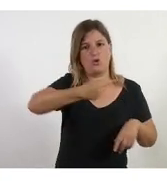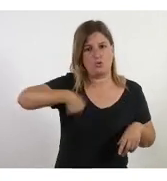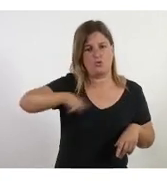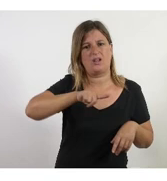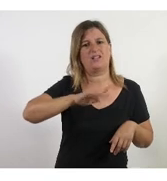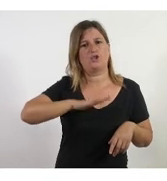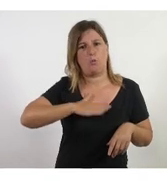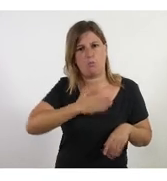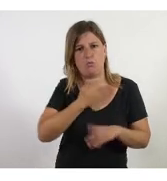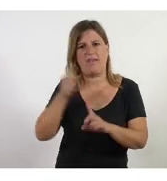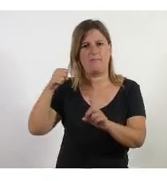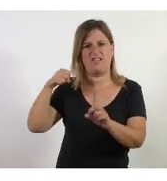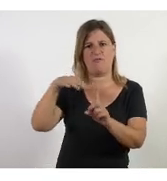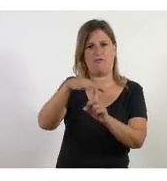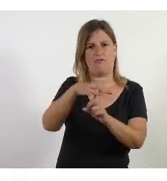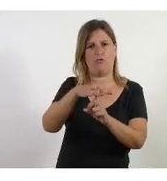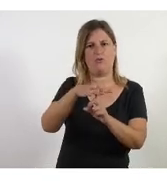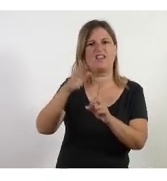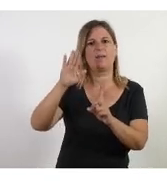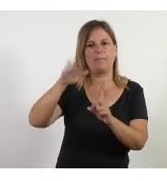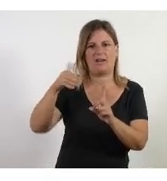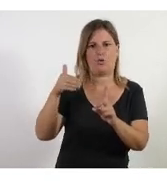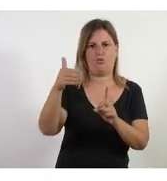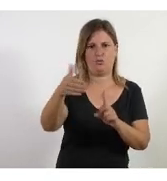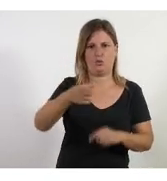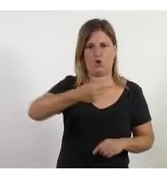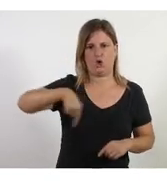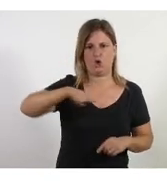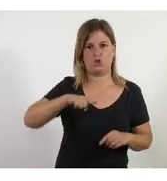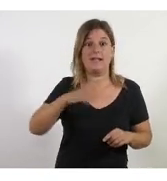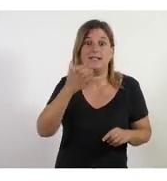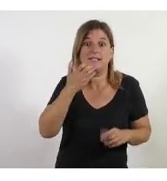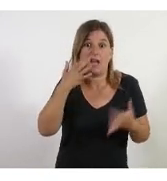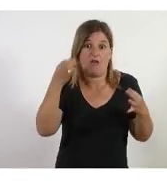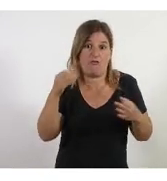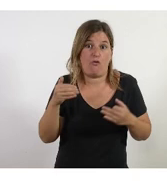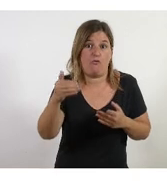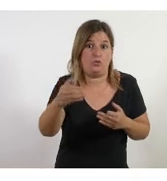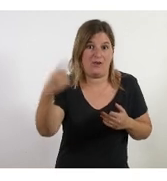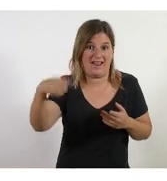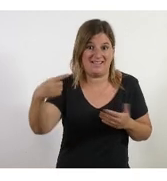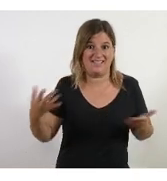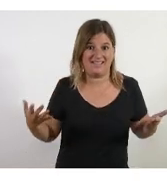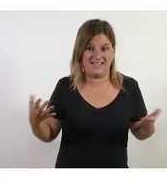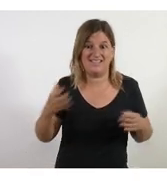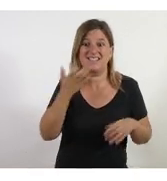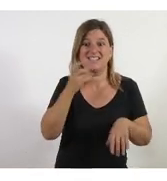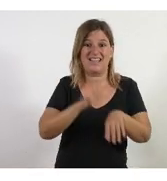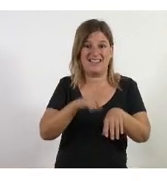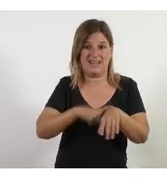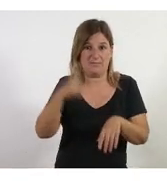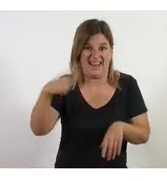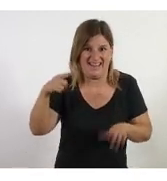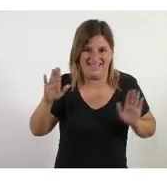podem influir en el nostre futur. Si és que el futur existeix, si és que el temps existeix, que això seria una